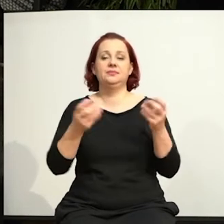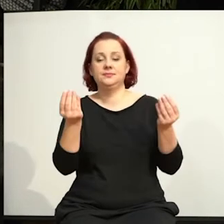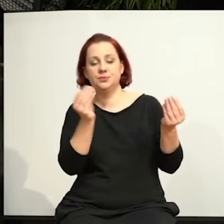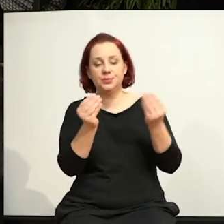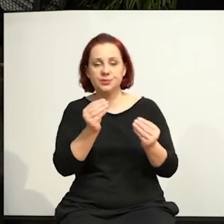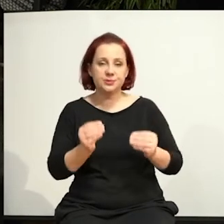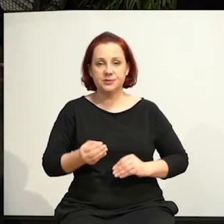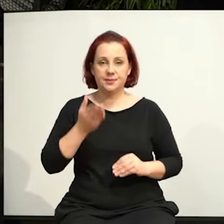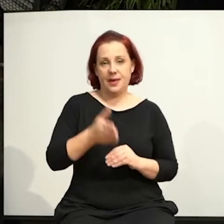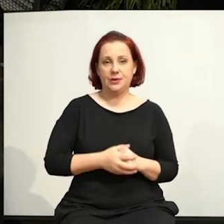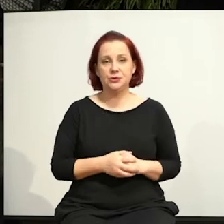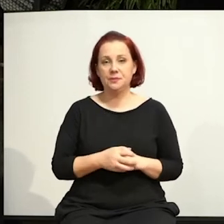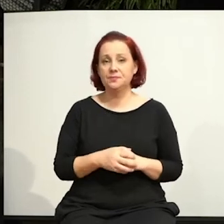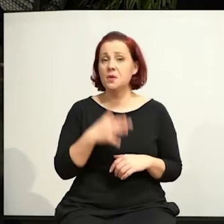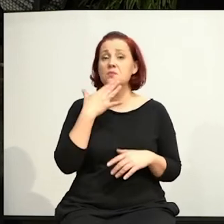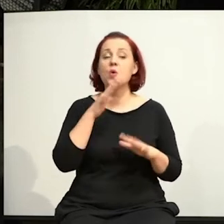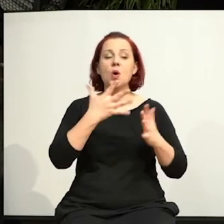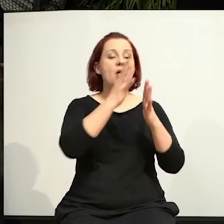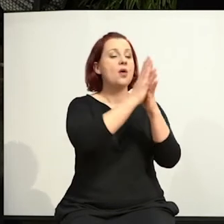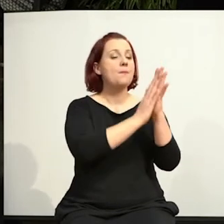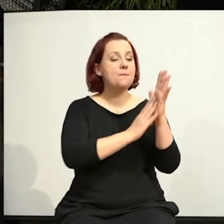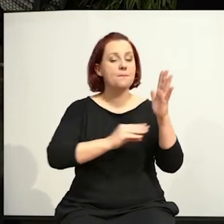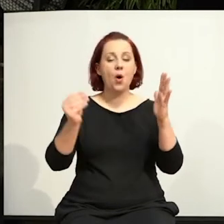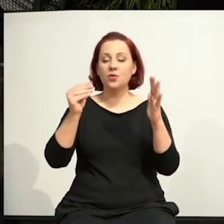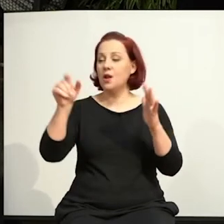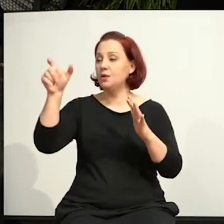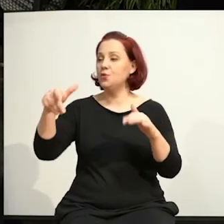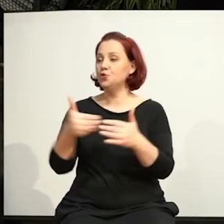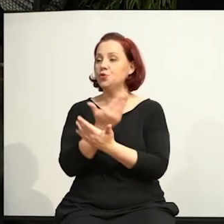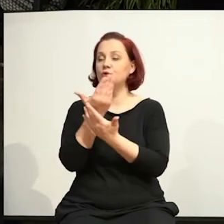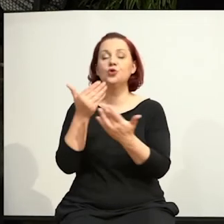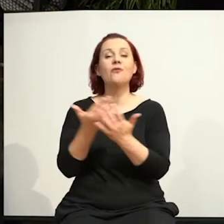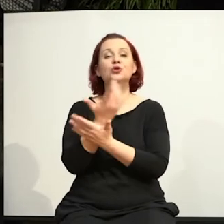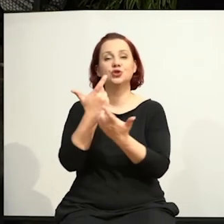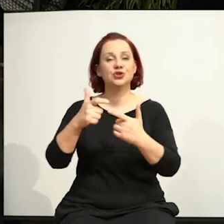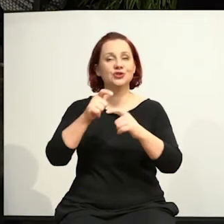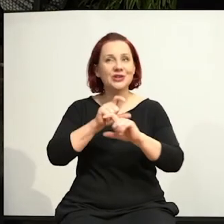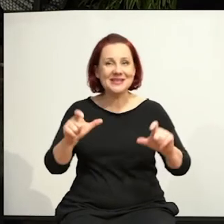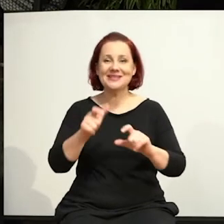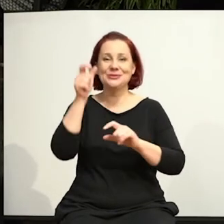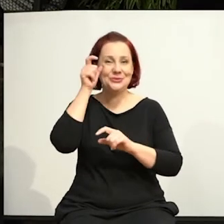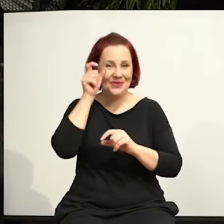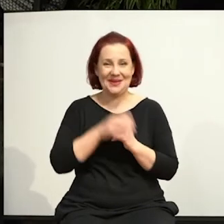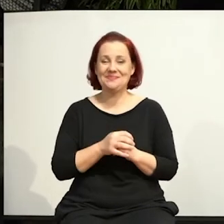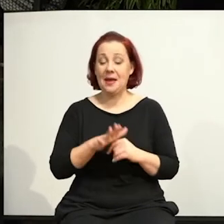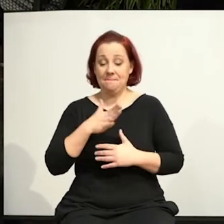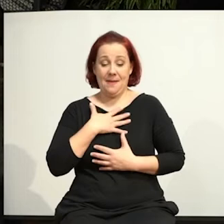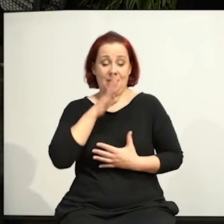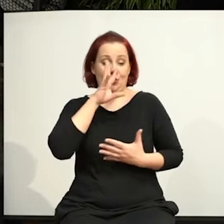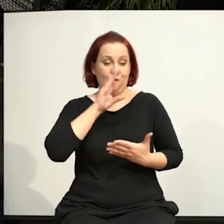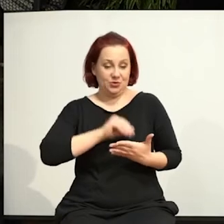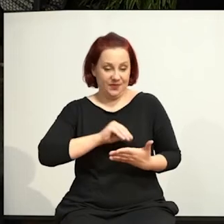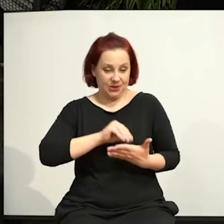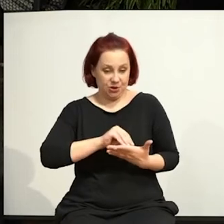że to jest właśnie taki pożądany model nowoczesnego człowieka. Mamy doświadczenie, odwołujemy się do tego